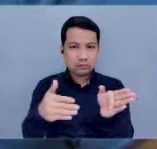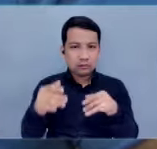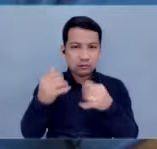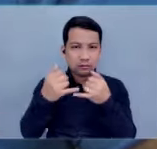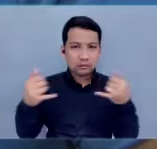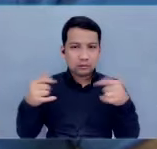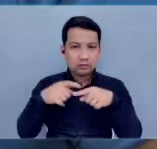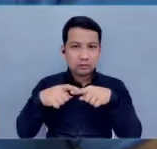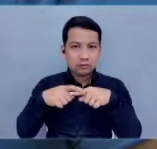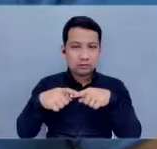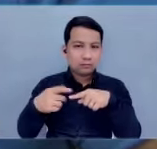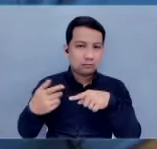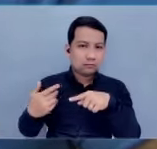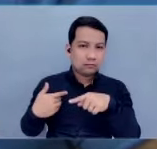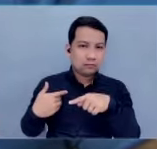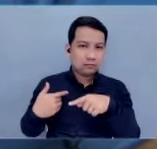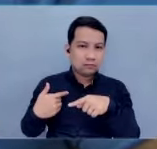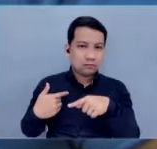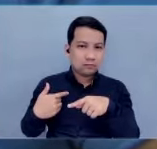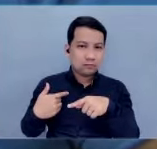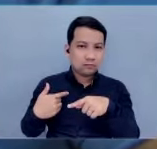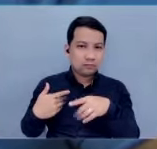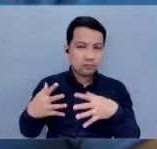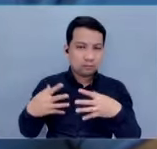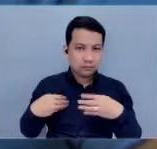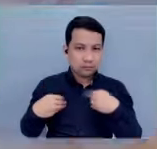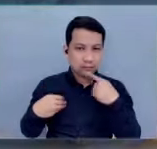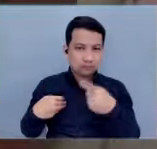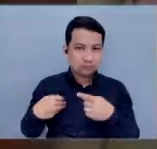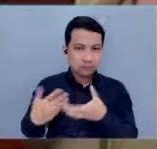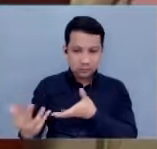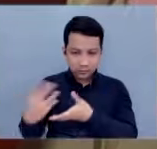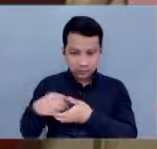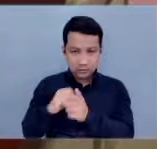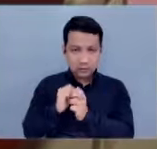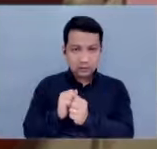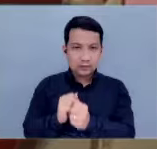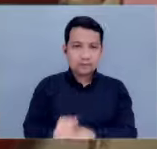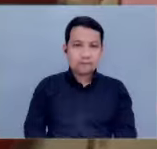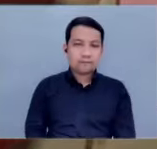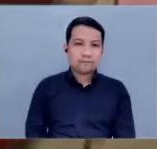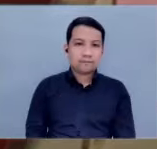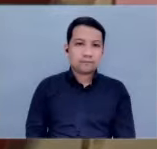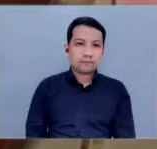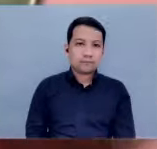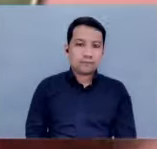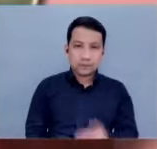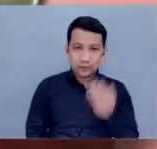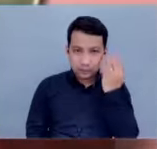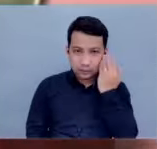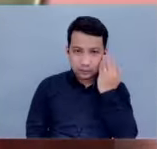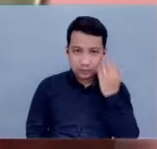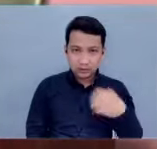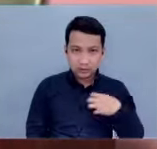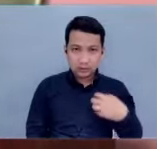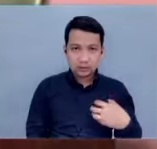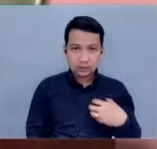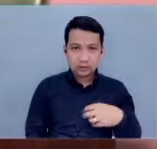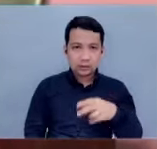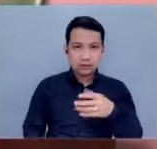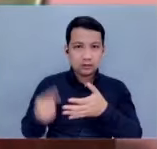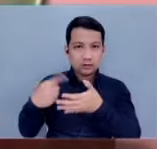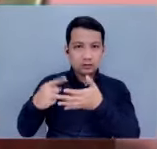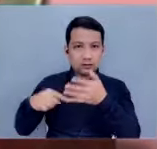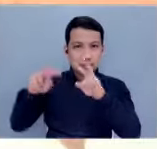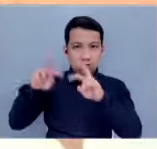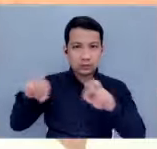Kaya napapayag din siguro namin sila na samahan din kami. Nagpanggap ang mga pulis na mag-i-inspeksyon ng mga